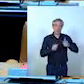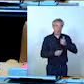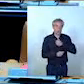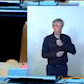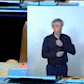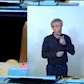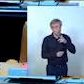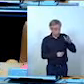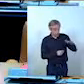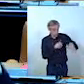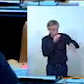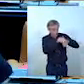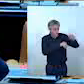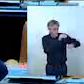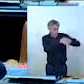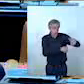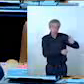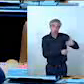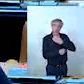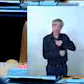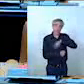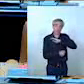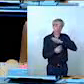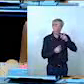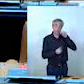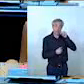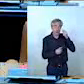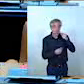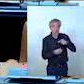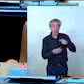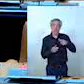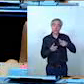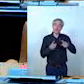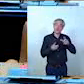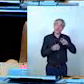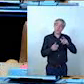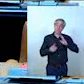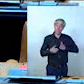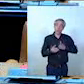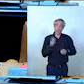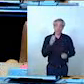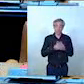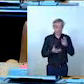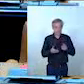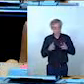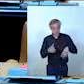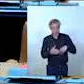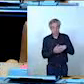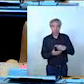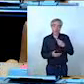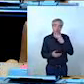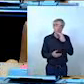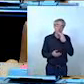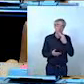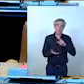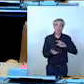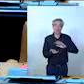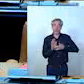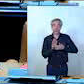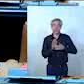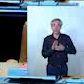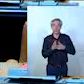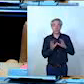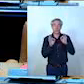pas aux Bordelaises et aux Bordelais de porter eux seuls l'effort visant à faire entrer Bordeaux dans sa nouvelle ère, celle de l'usage rationnel de ses ressources et de